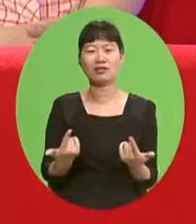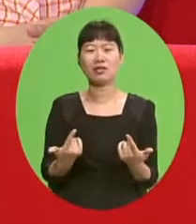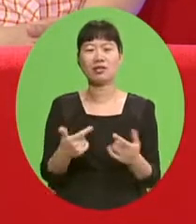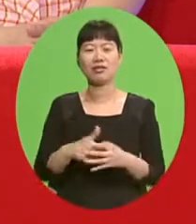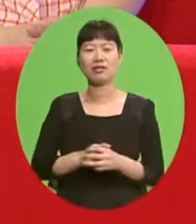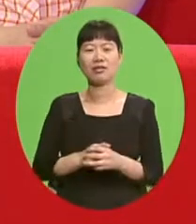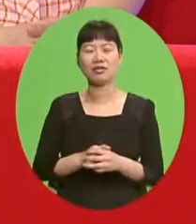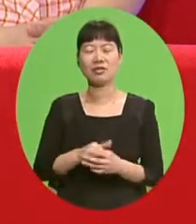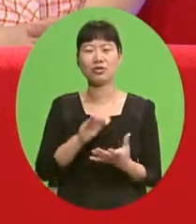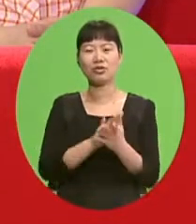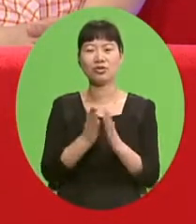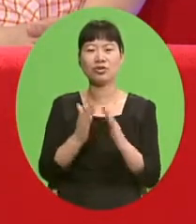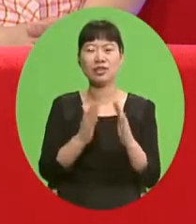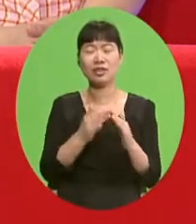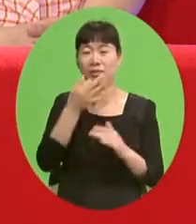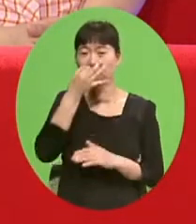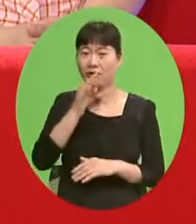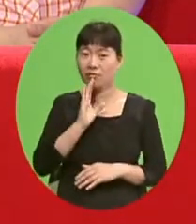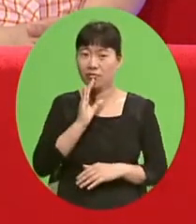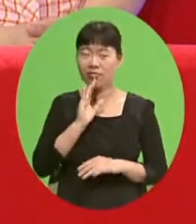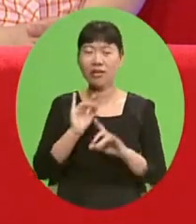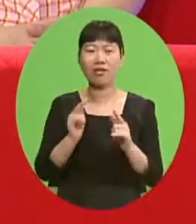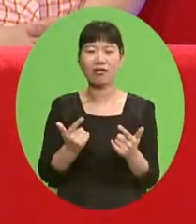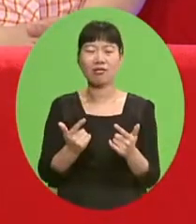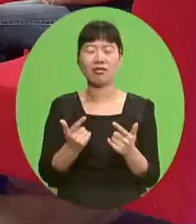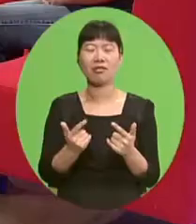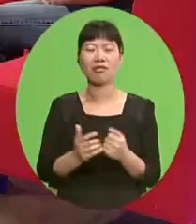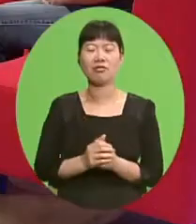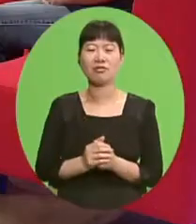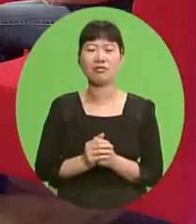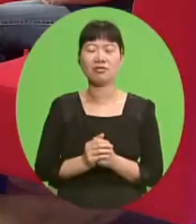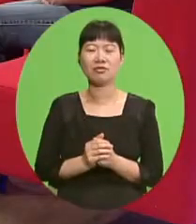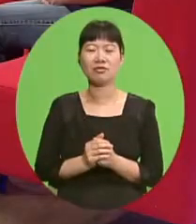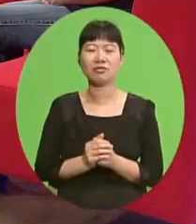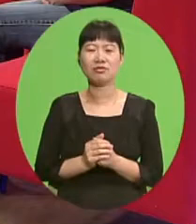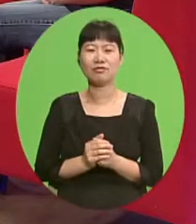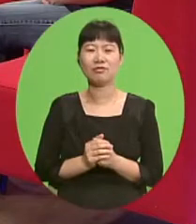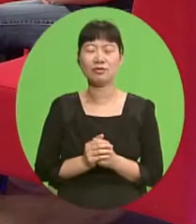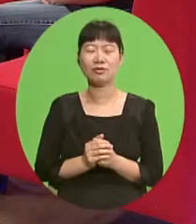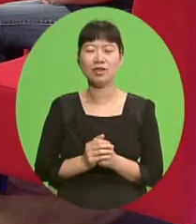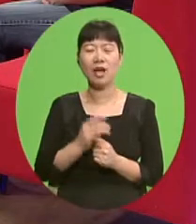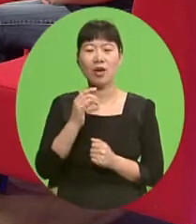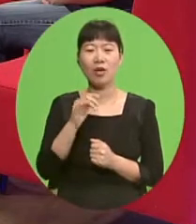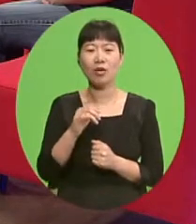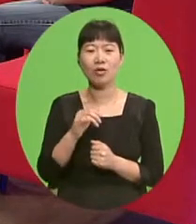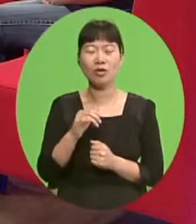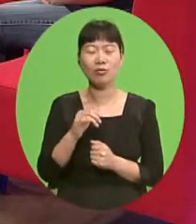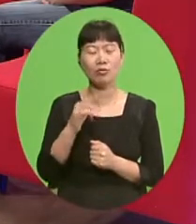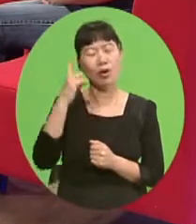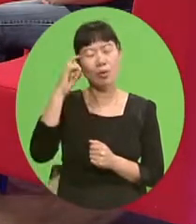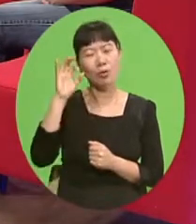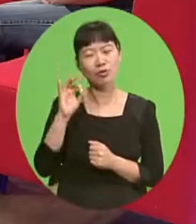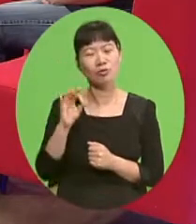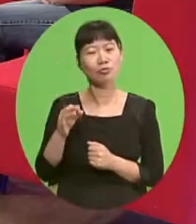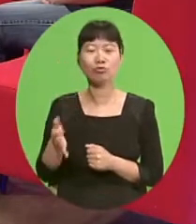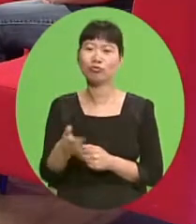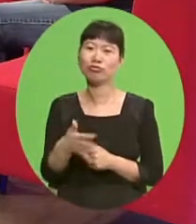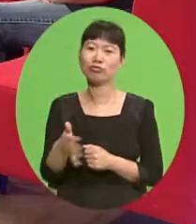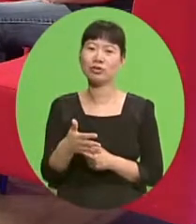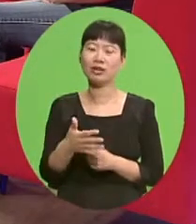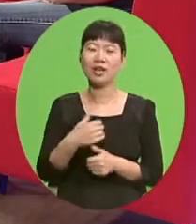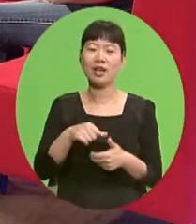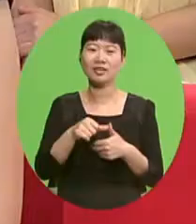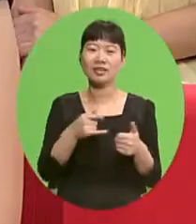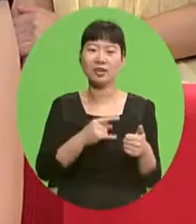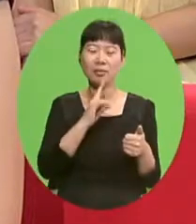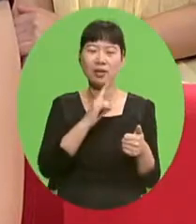아니래요. 유치원에서 좀 힘드니? 그것도 아니래요. 그래서 그런 그러고 보니까 없네 또 이러더라고요. 그래서 제가 우리 아들한테